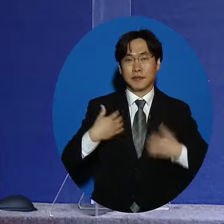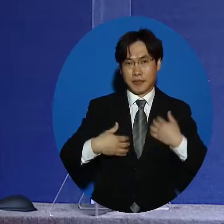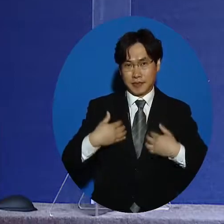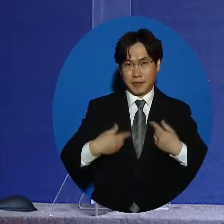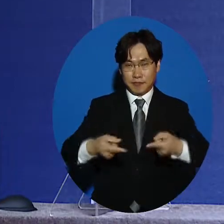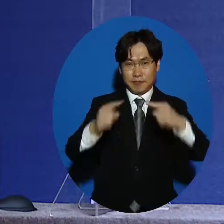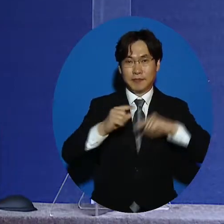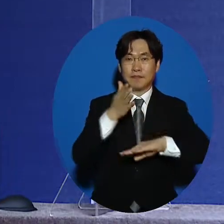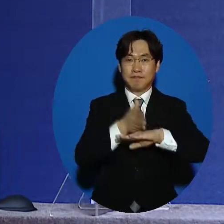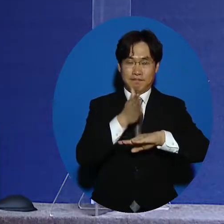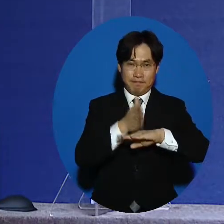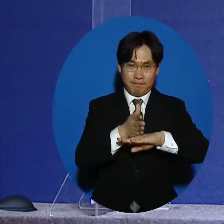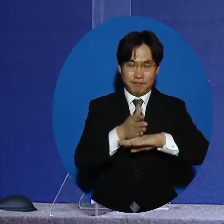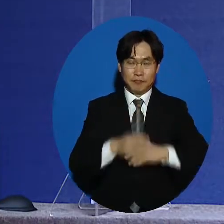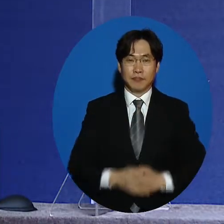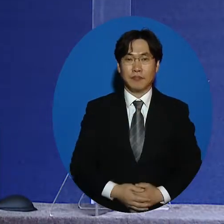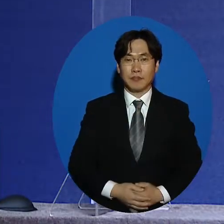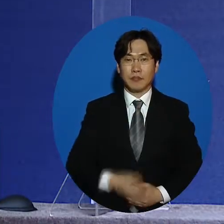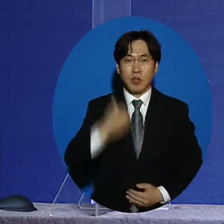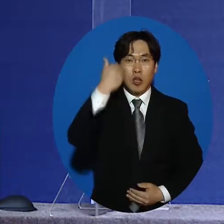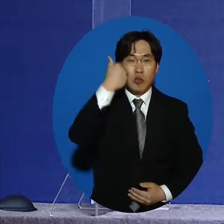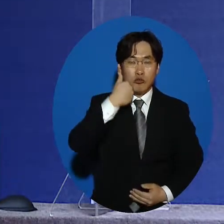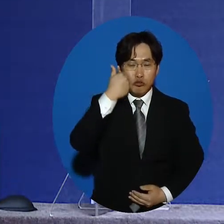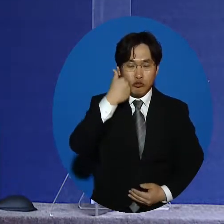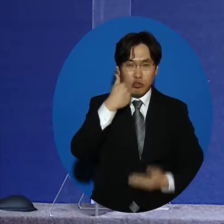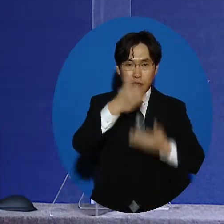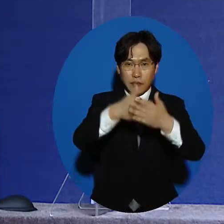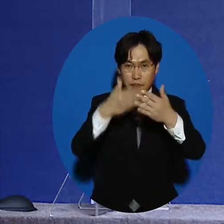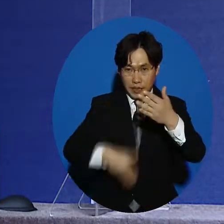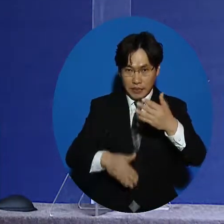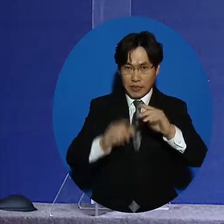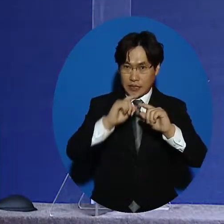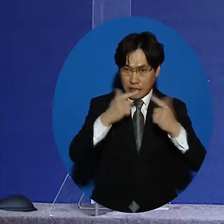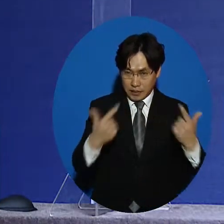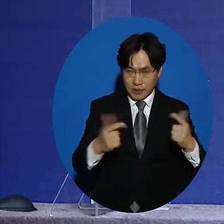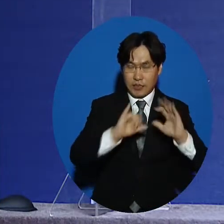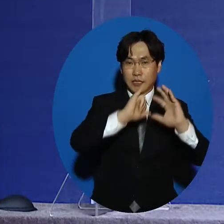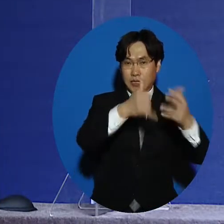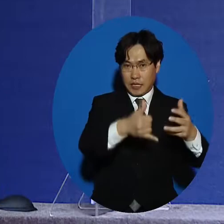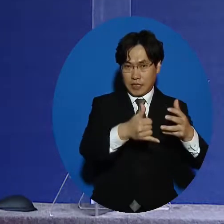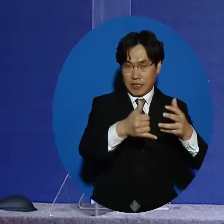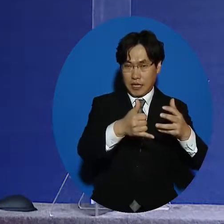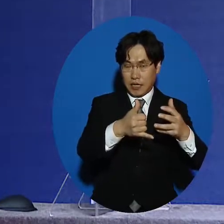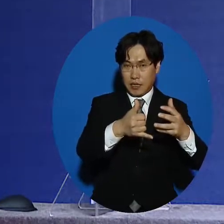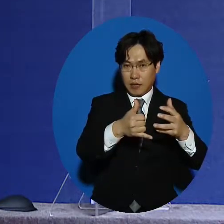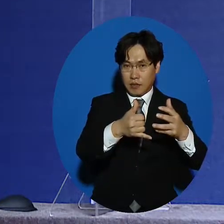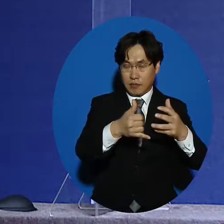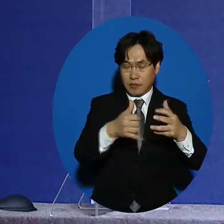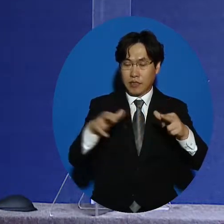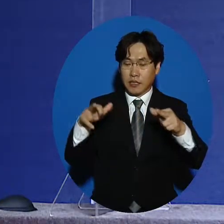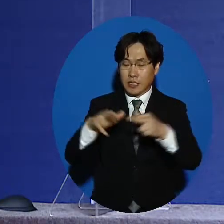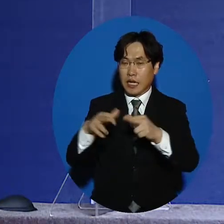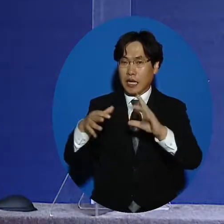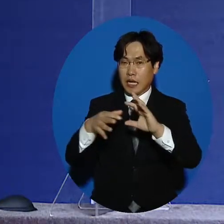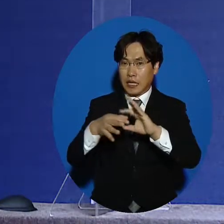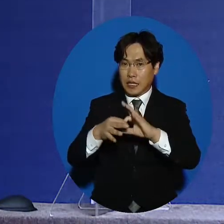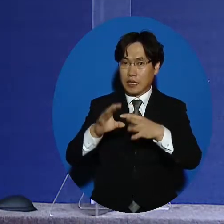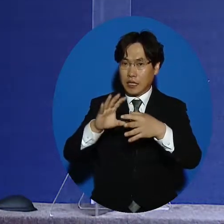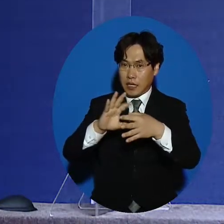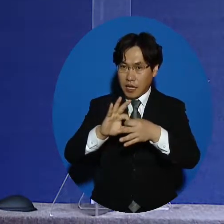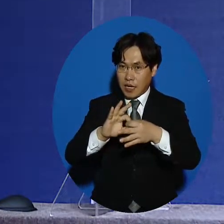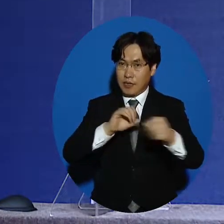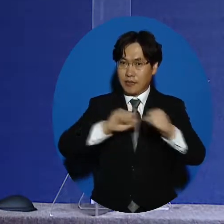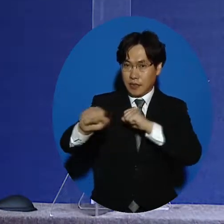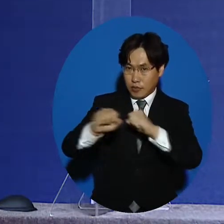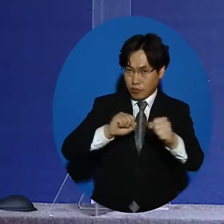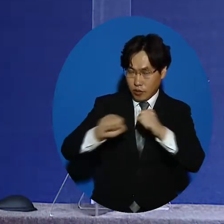감사합니다. 누구도 배제되지 않는 세상 패럴림픽 무브먼트로 물들이다